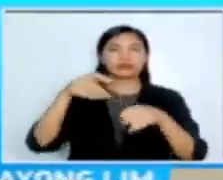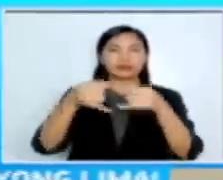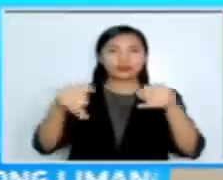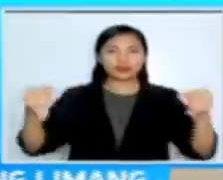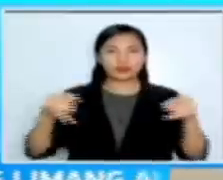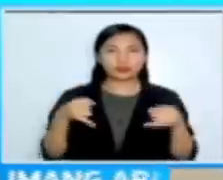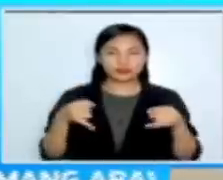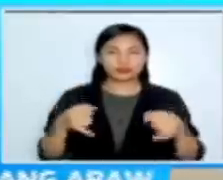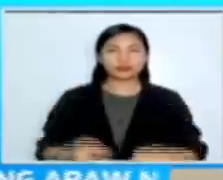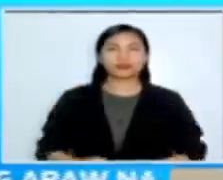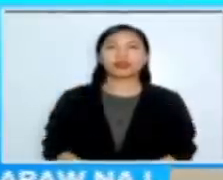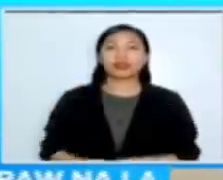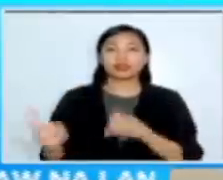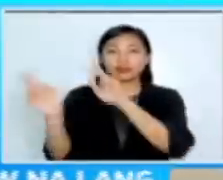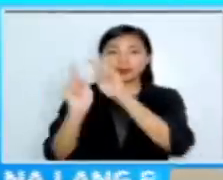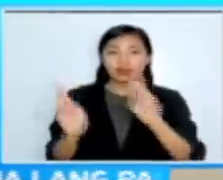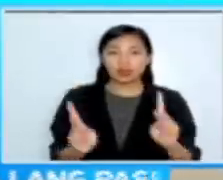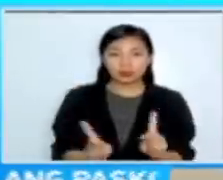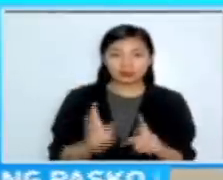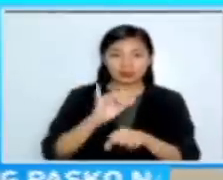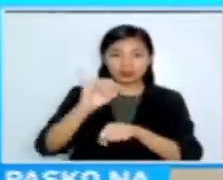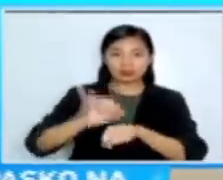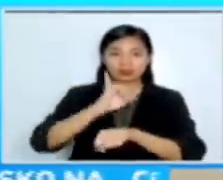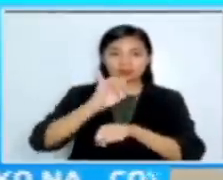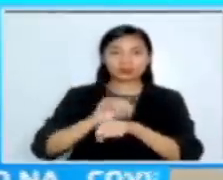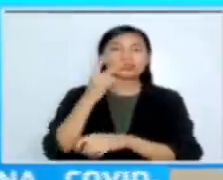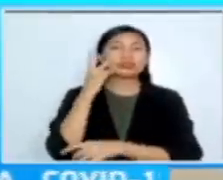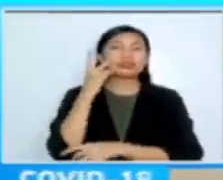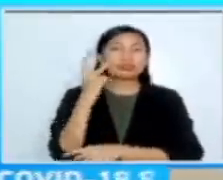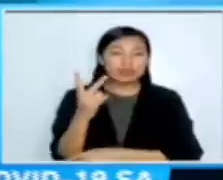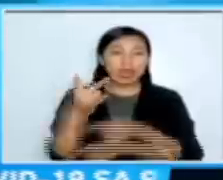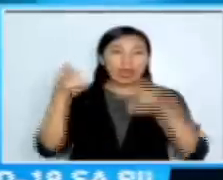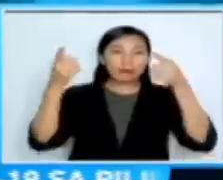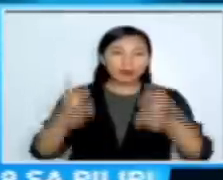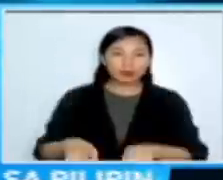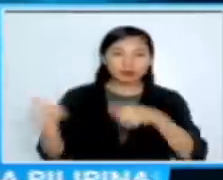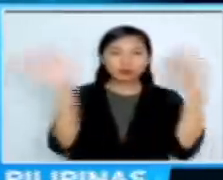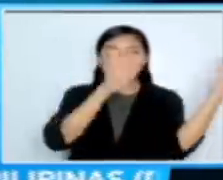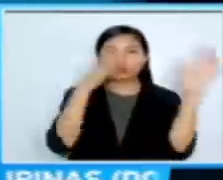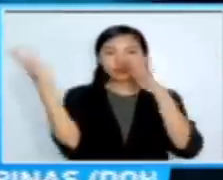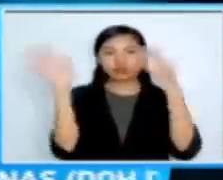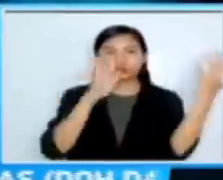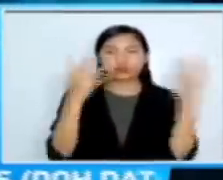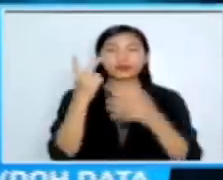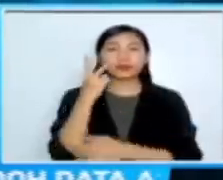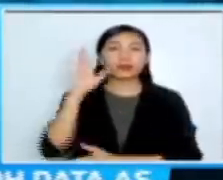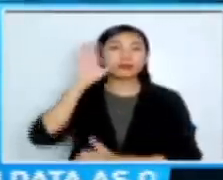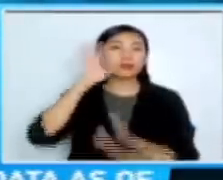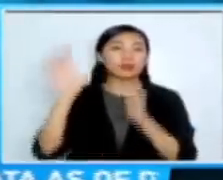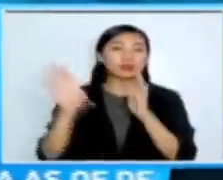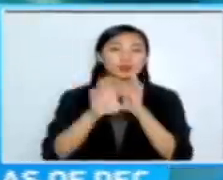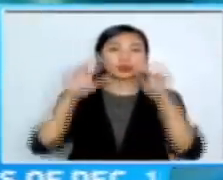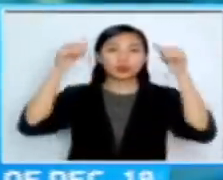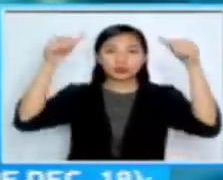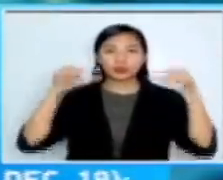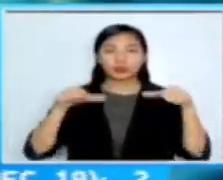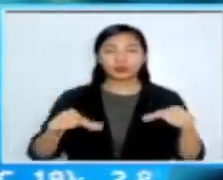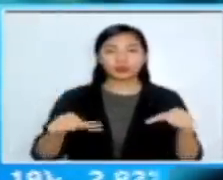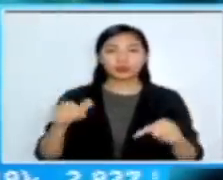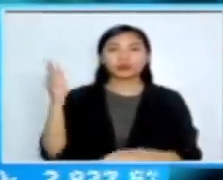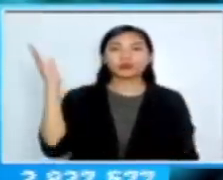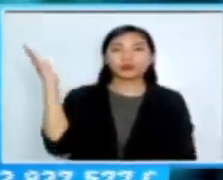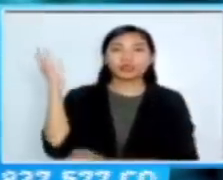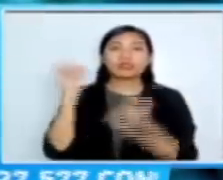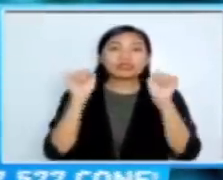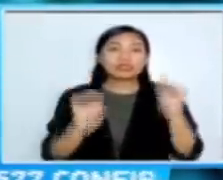sa Palawan, ramdam na ramdam din ang epekto ng bagyong Odette. Sa mga larawang pinost ni Kristen Flores, makikita ang mga